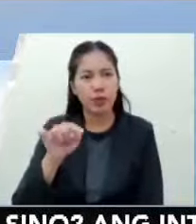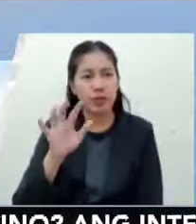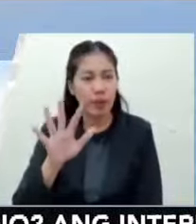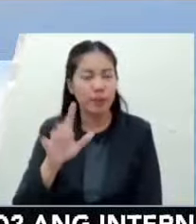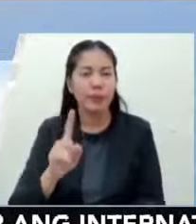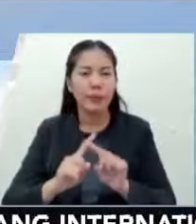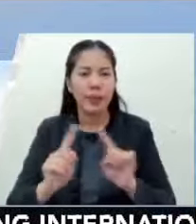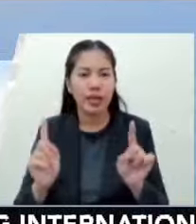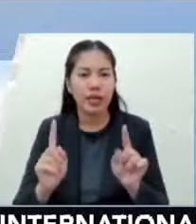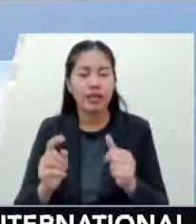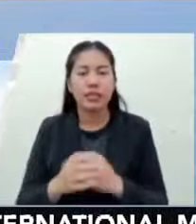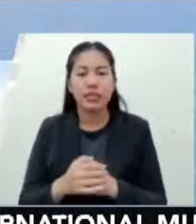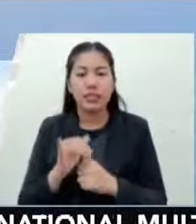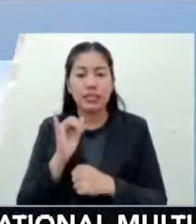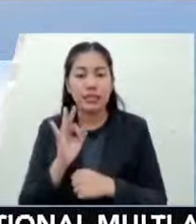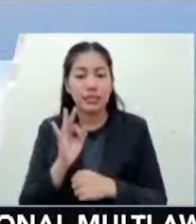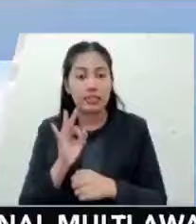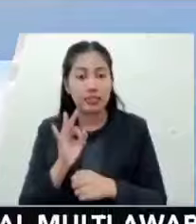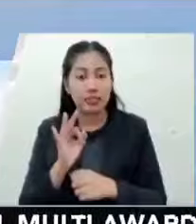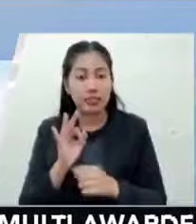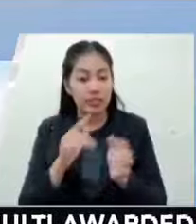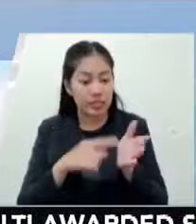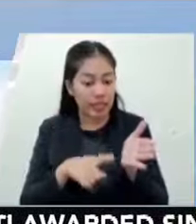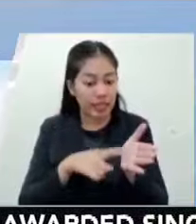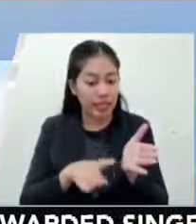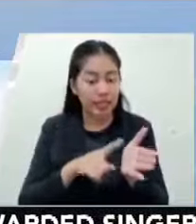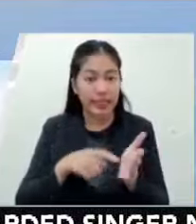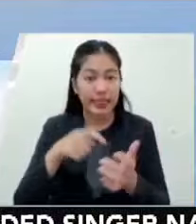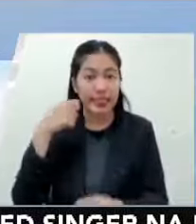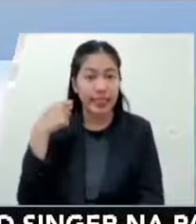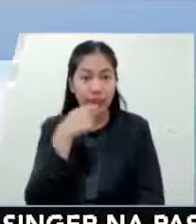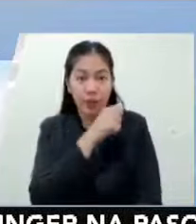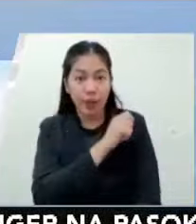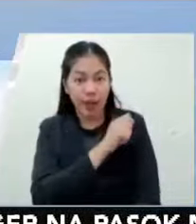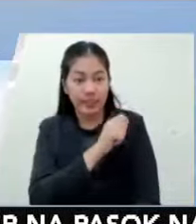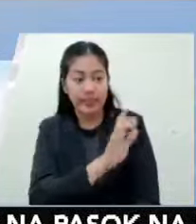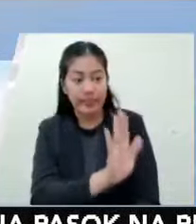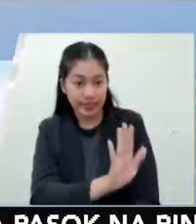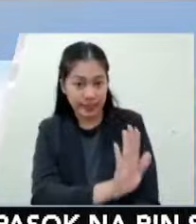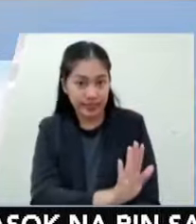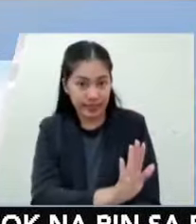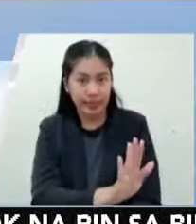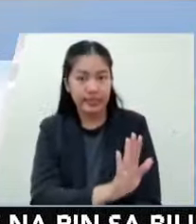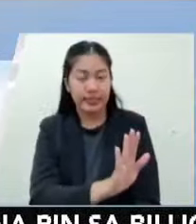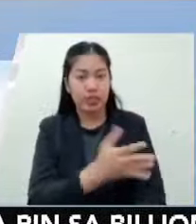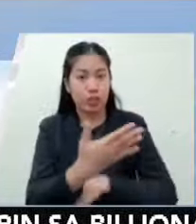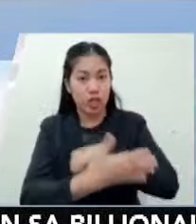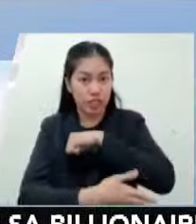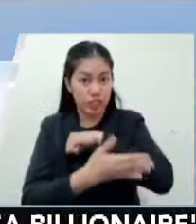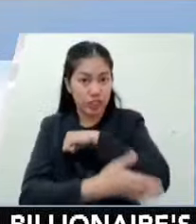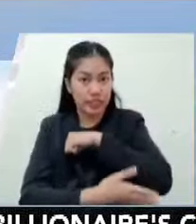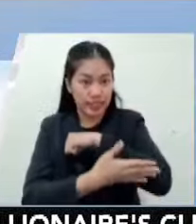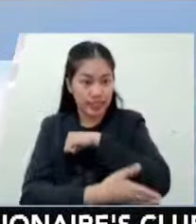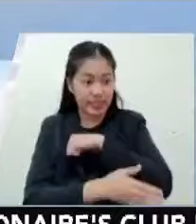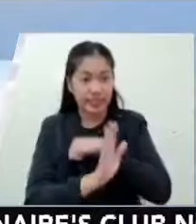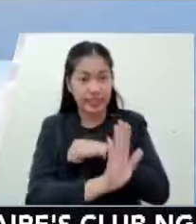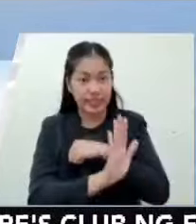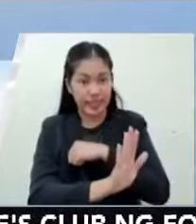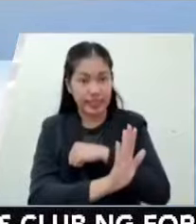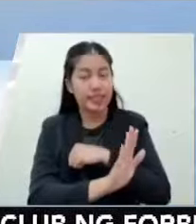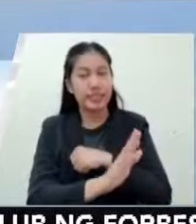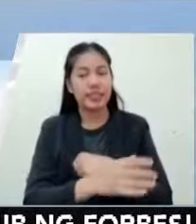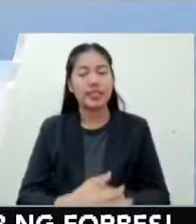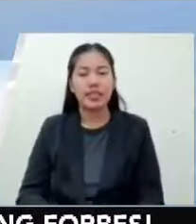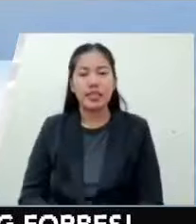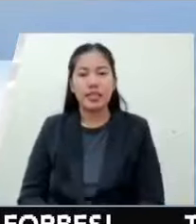base it on the sa Taiwan mismo, yung Central Weather Bureau, na sila yung FIVOC equivalent sa Taiwan,